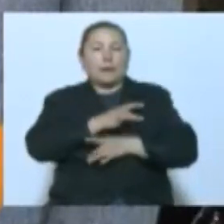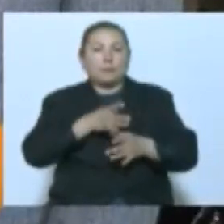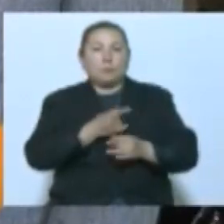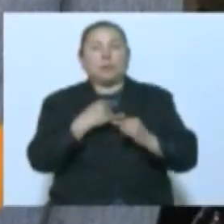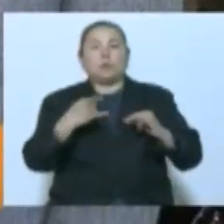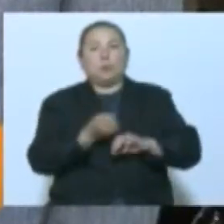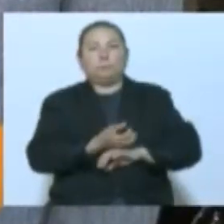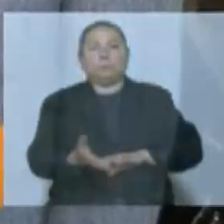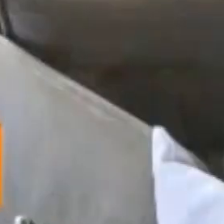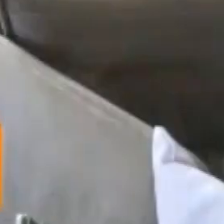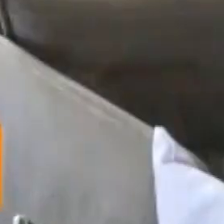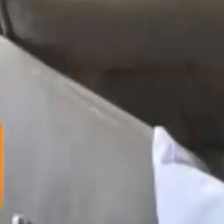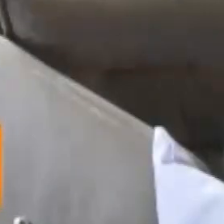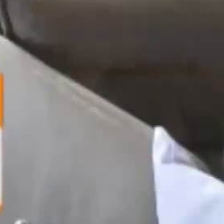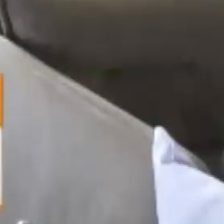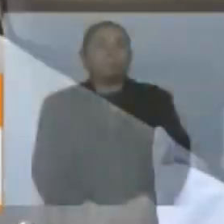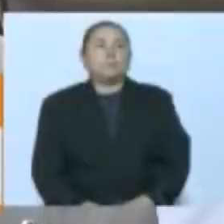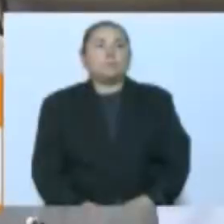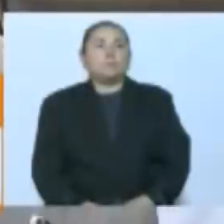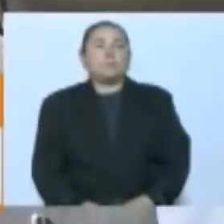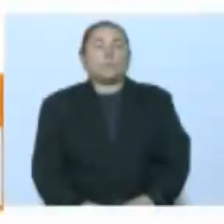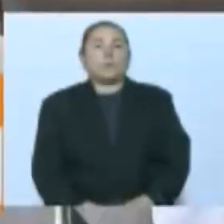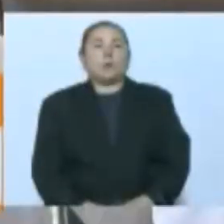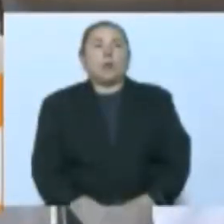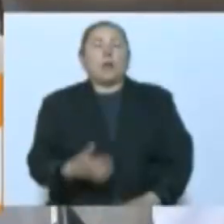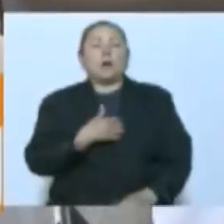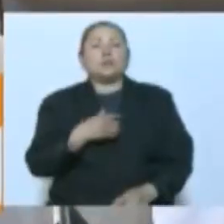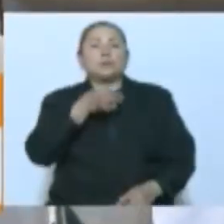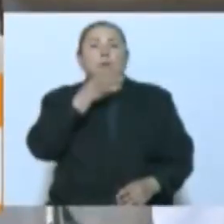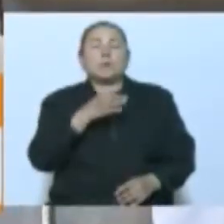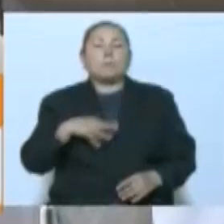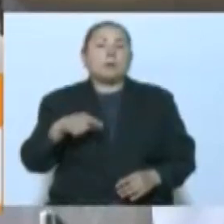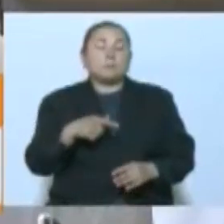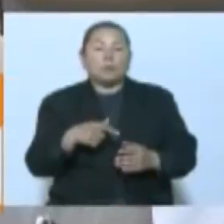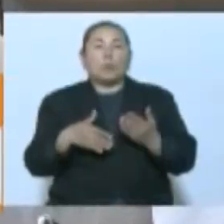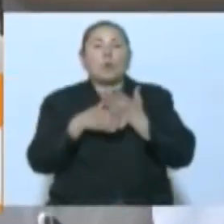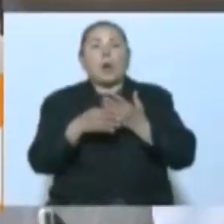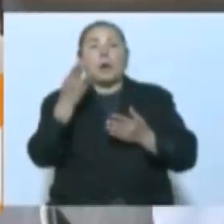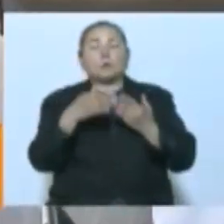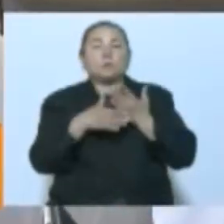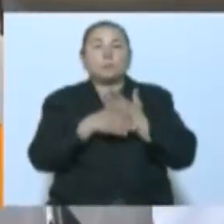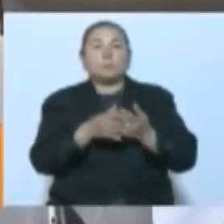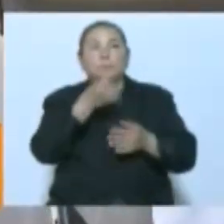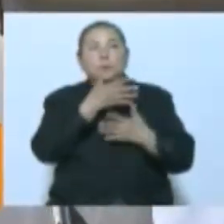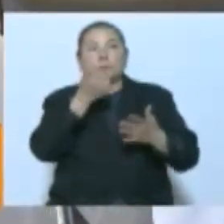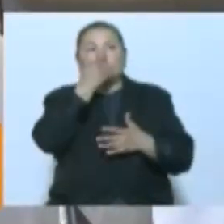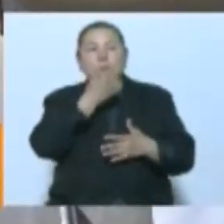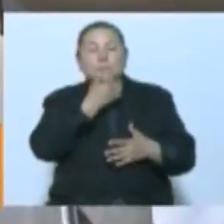жайып жатырмыз. Онайлы халқына да рахметімді айтамын. Ақтаулықтардың көмектесіп атқанына да рахметімді